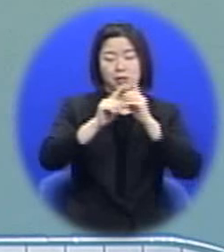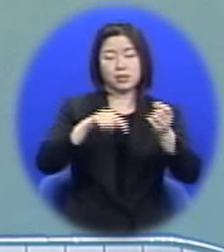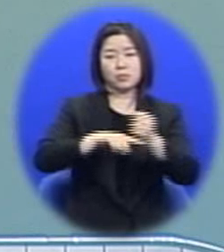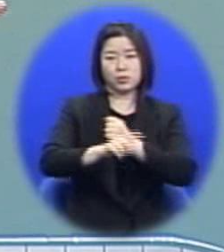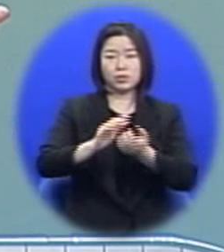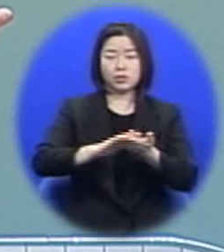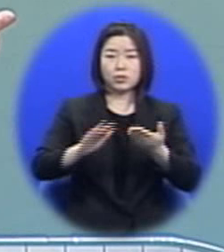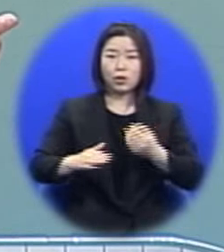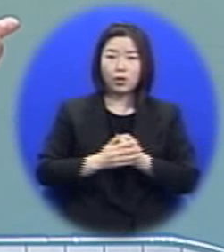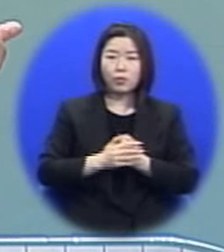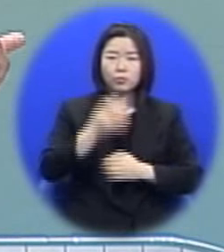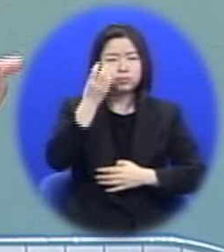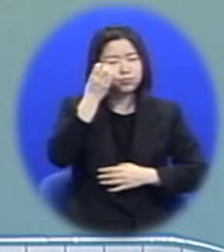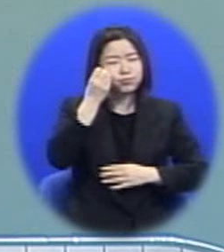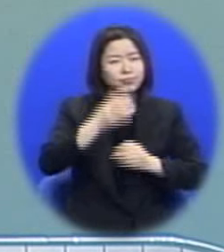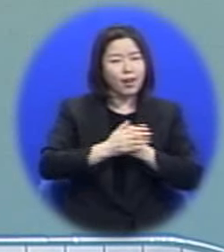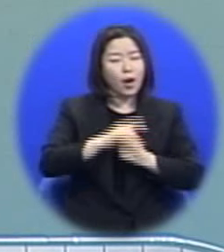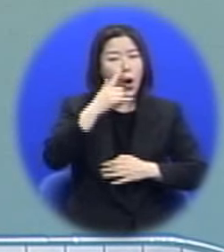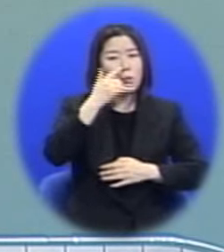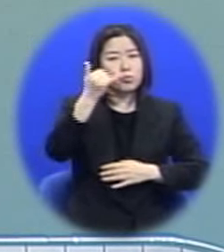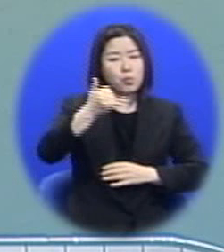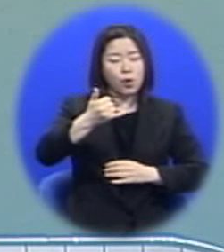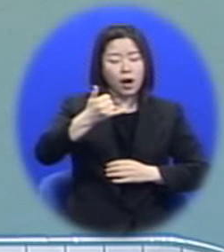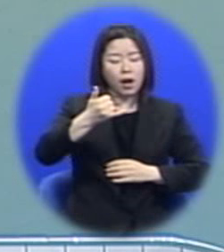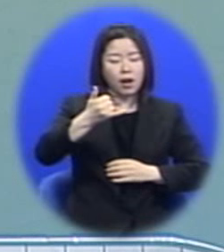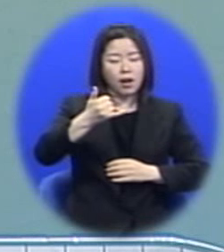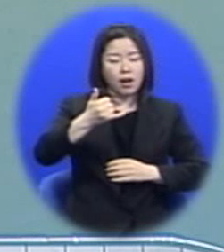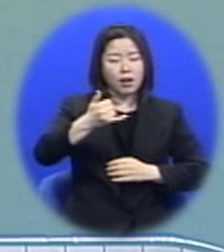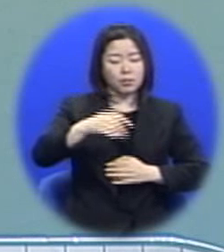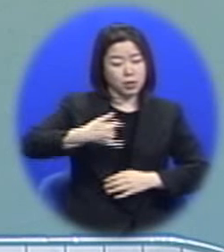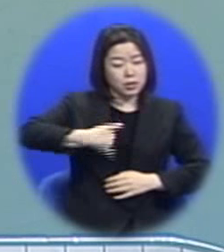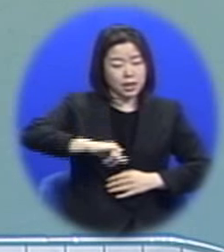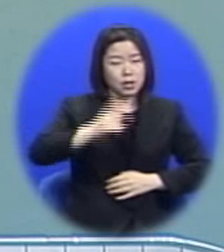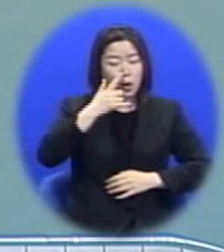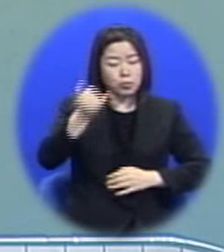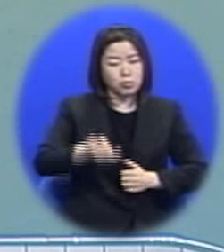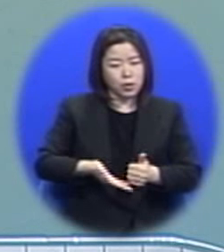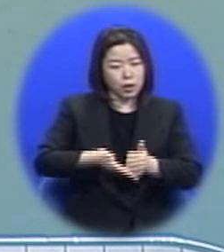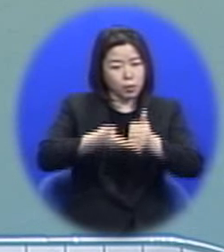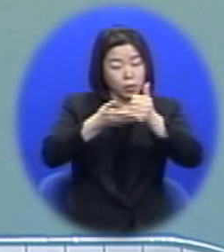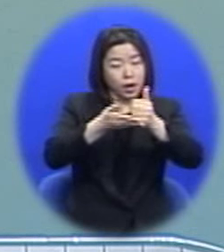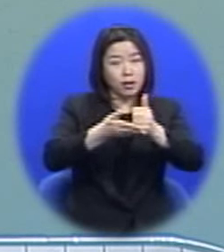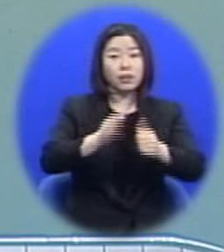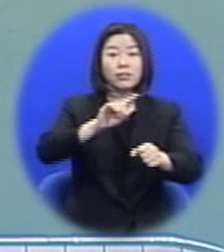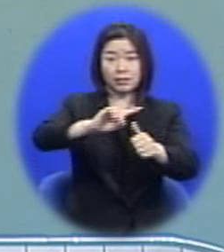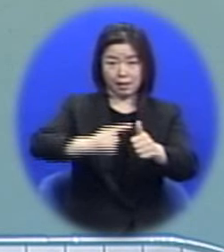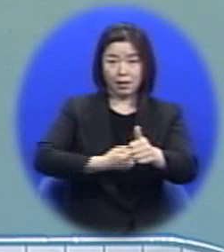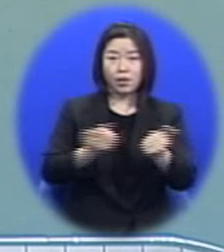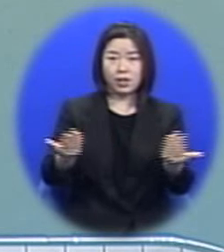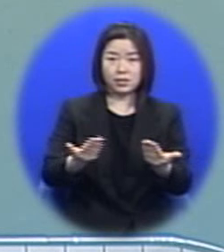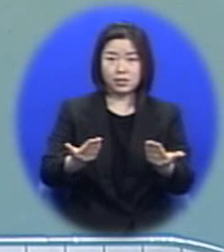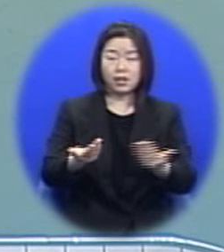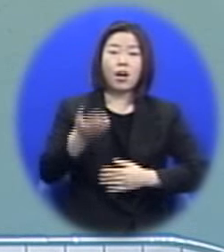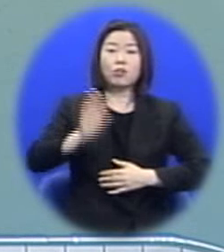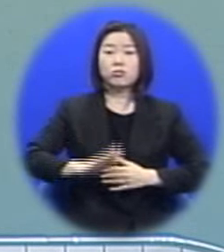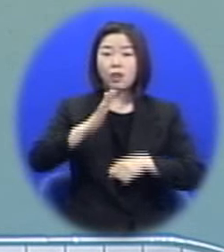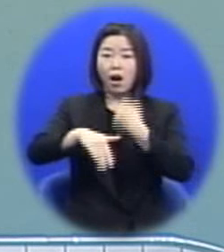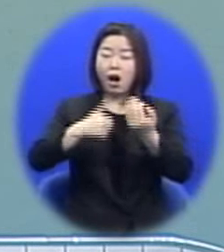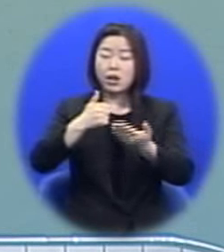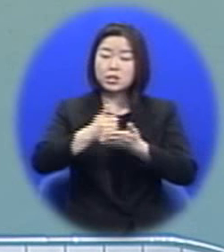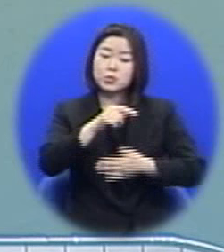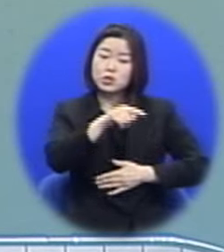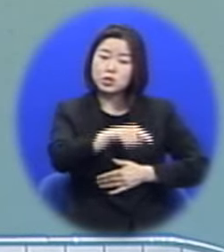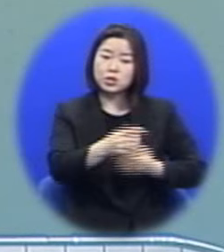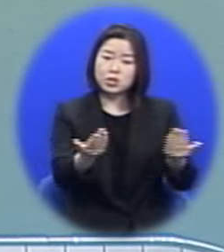자녀가 부모님을 공경하는 것은 아주 당연한 일이잖아요. 그런데 하나님이 굳이 여기에 복을 약속해 주실 이유가